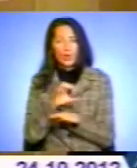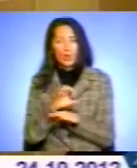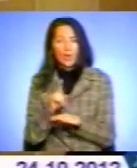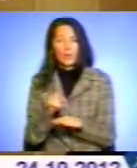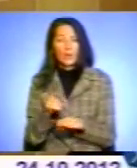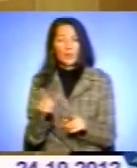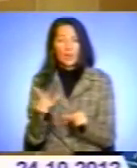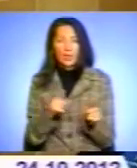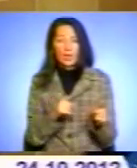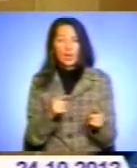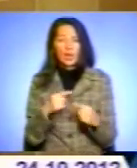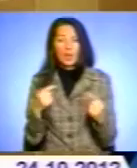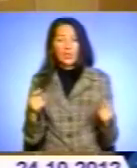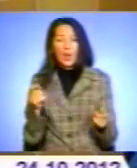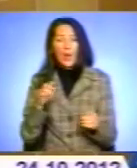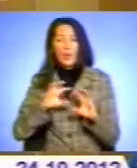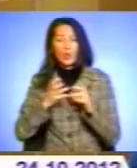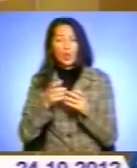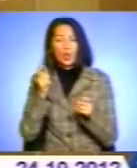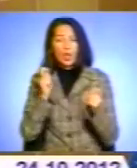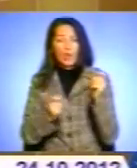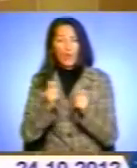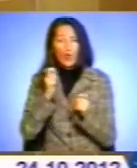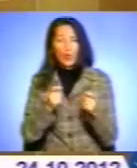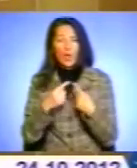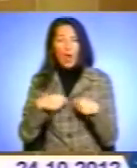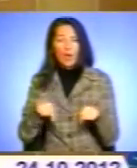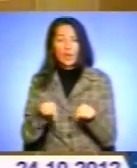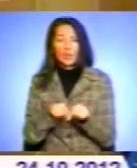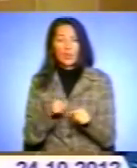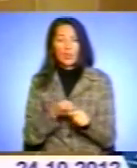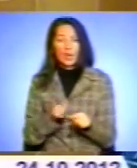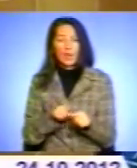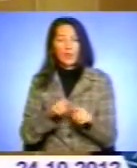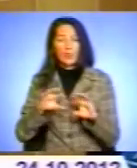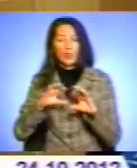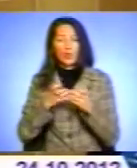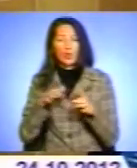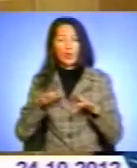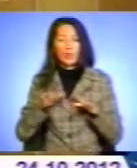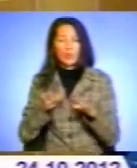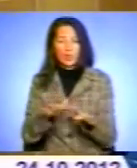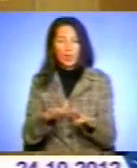можливі міжнародні форуми по організації цього міжнародного рухання по